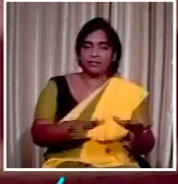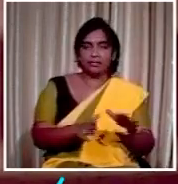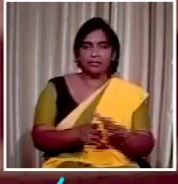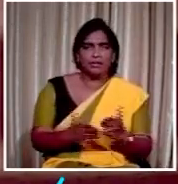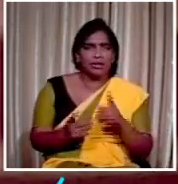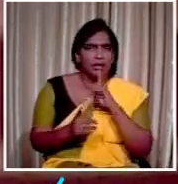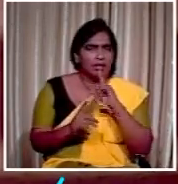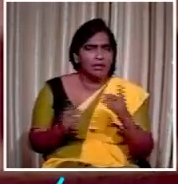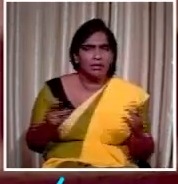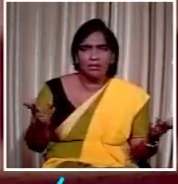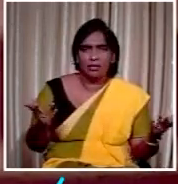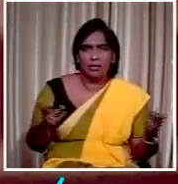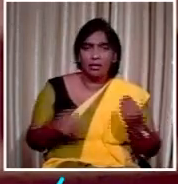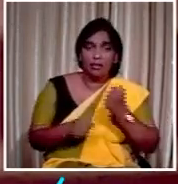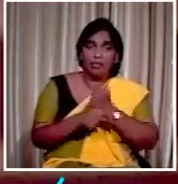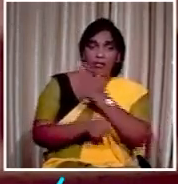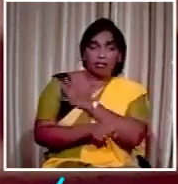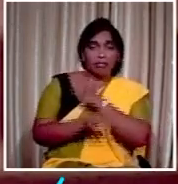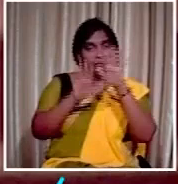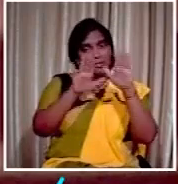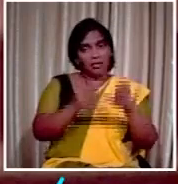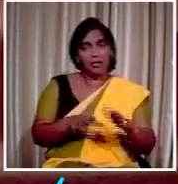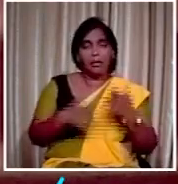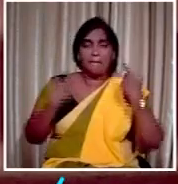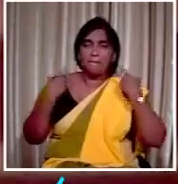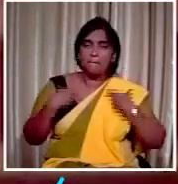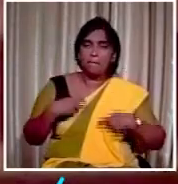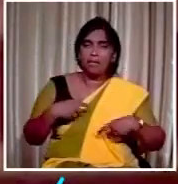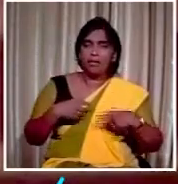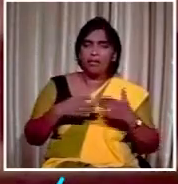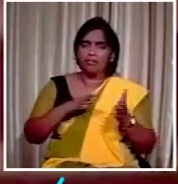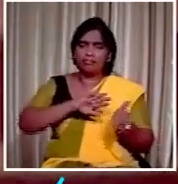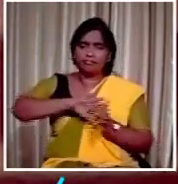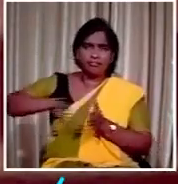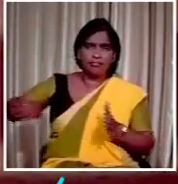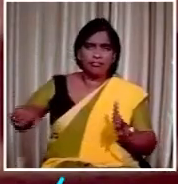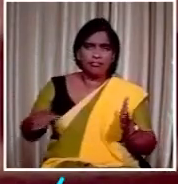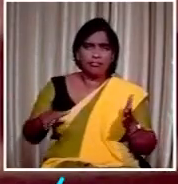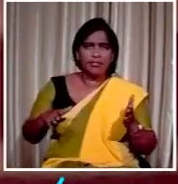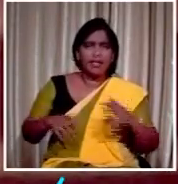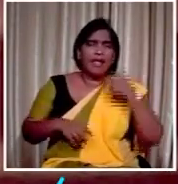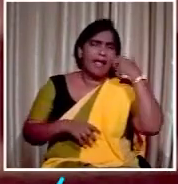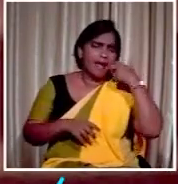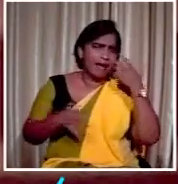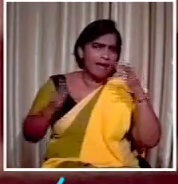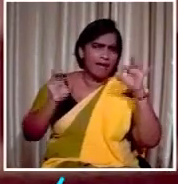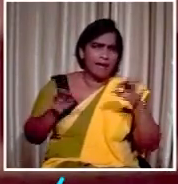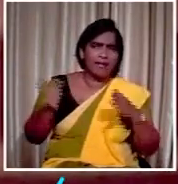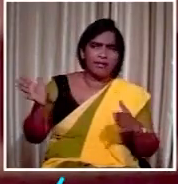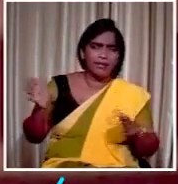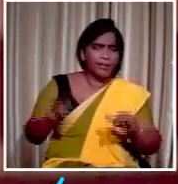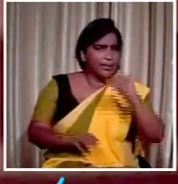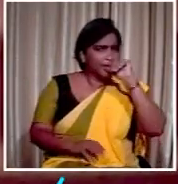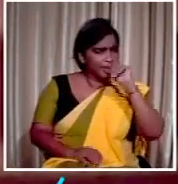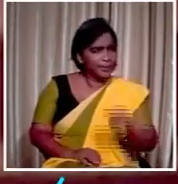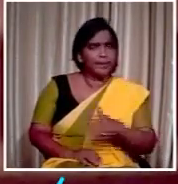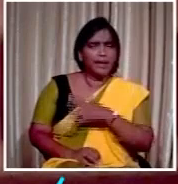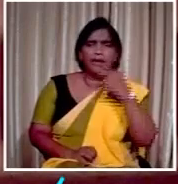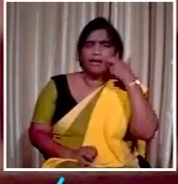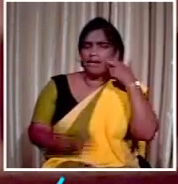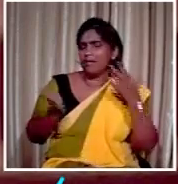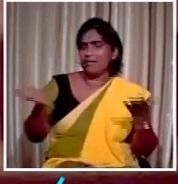මොකද්ද ගෝට විතුරු කරගන්නවා මහින්දව කෑල්ලක් කරනවා මේ වනාට්ටි අවංකම කියන්නේ මේ